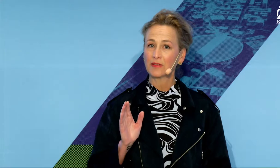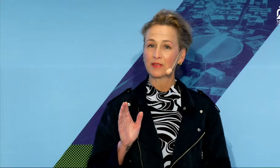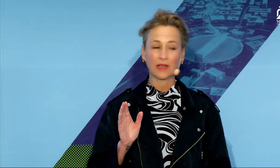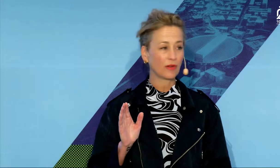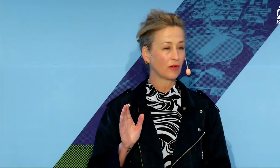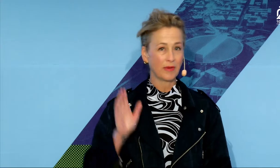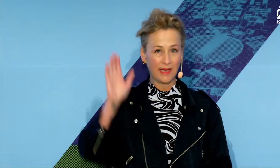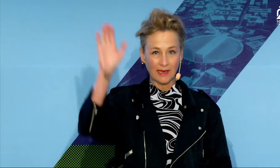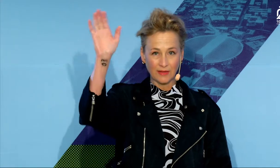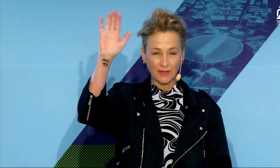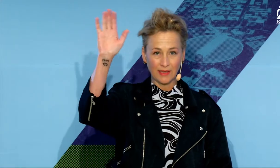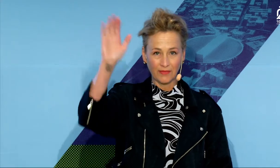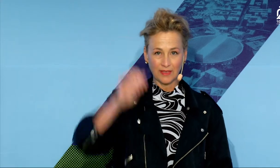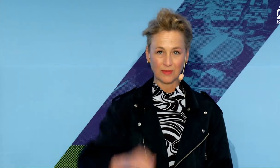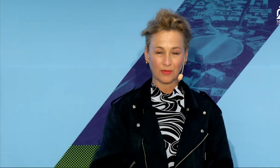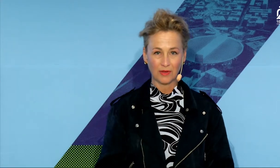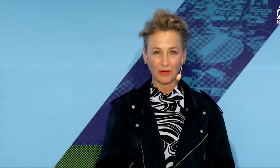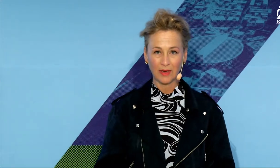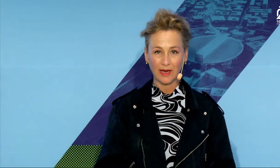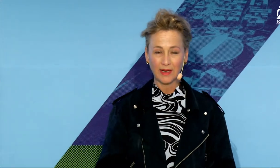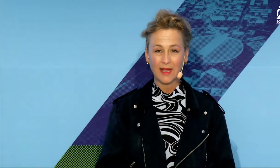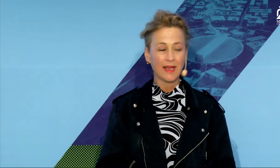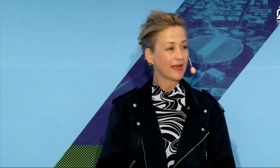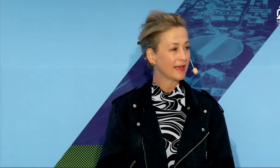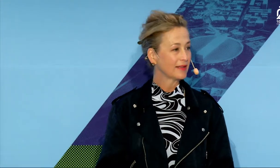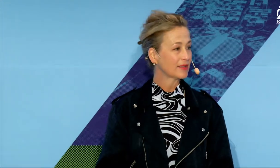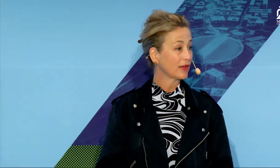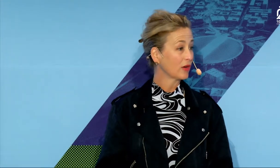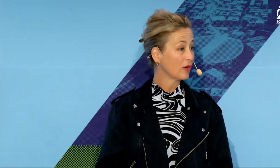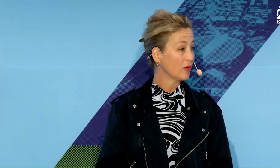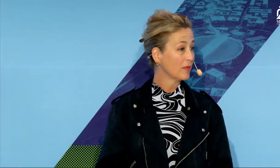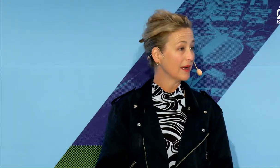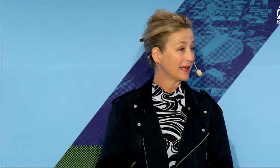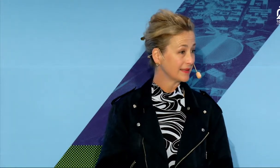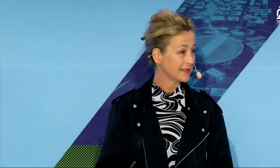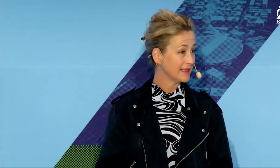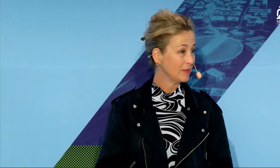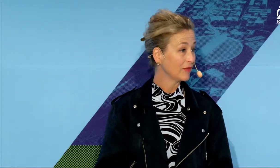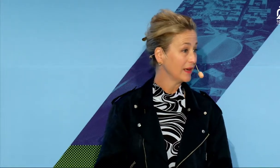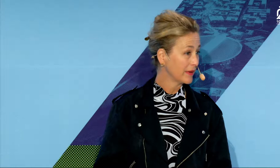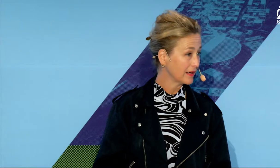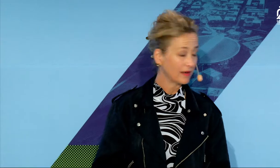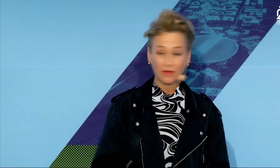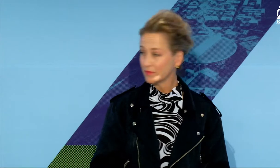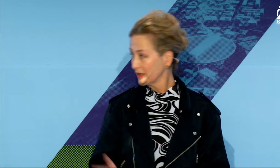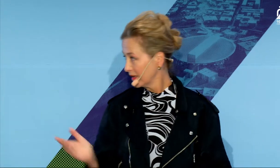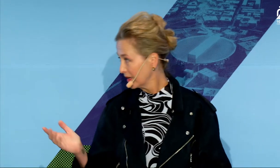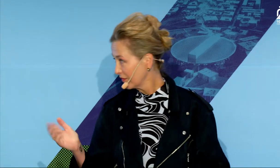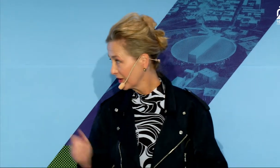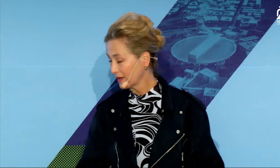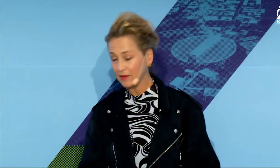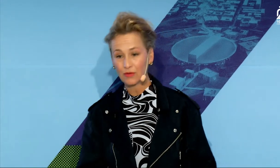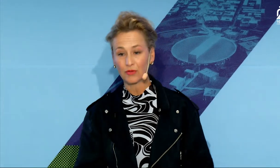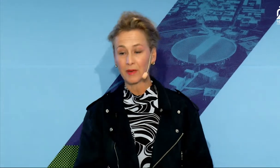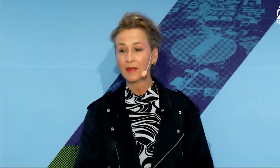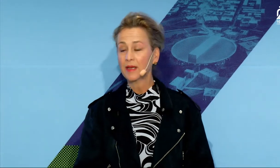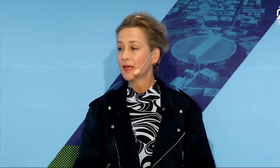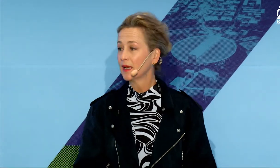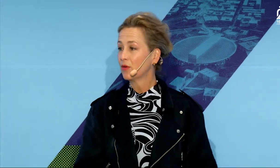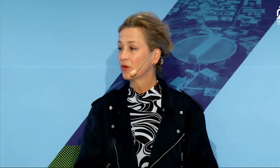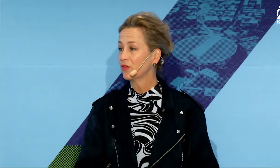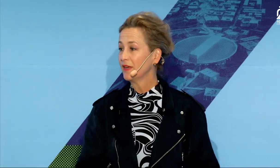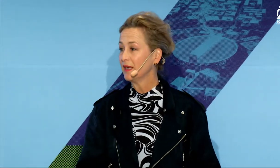innan vi gör det så ska jag tala om, hej alla som tittar förresten på online, så ska jag tala om att ni blir filmade, det inledde Fredrik lite kort